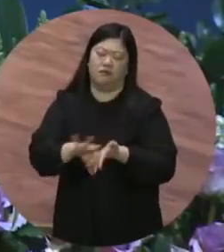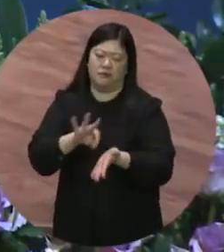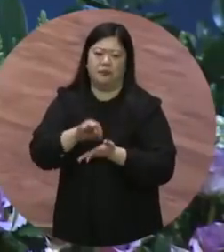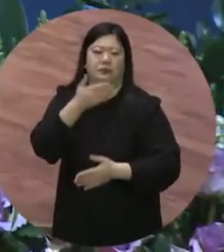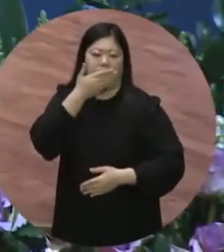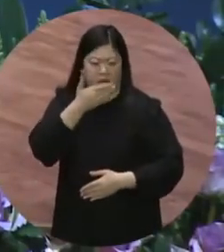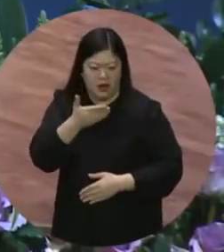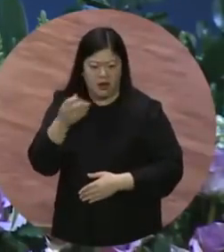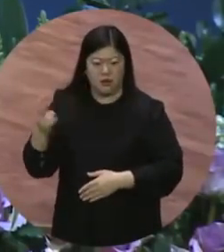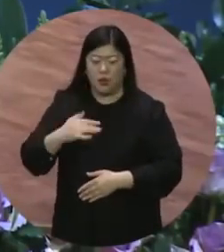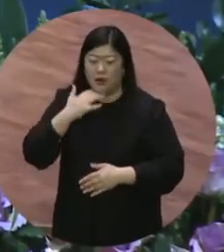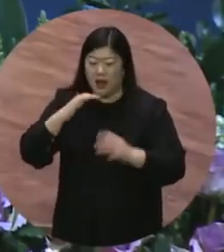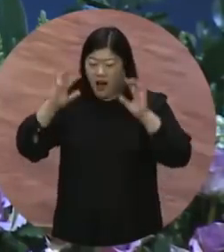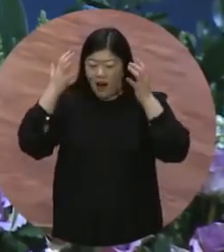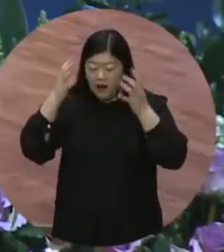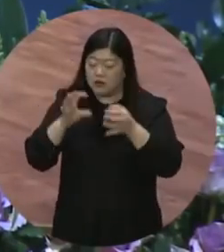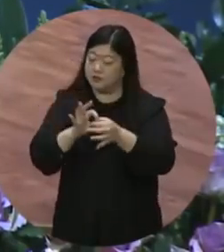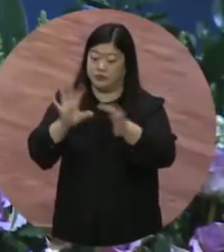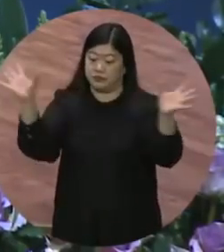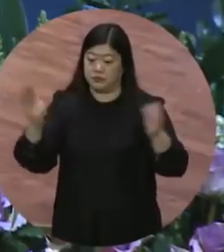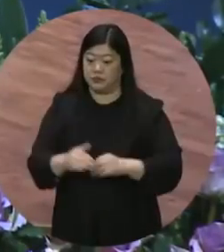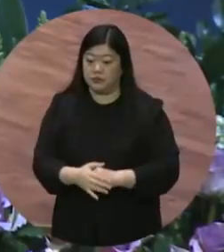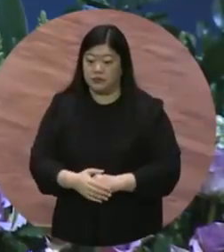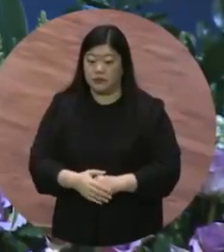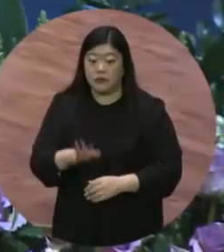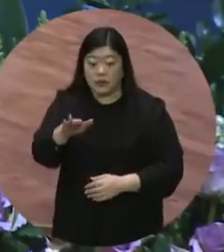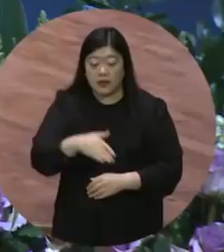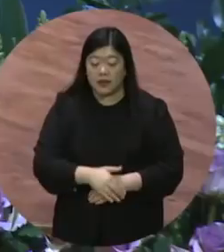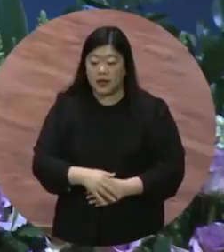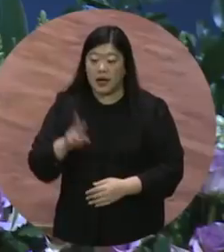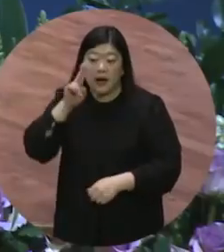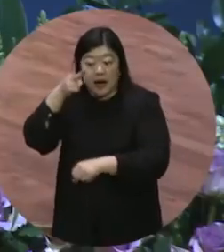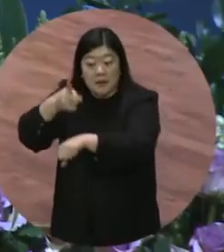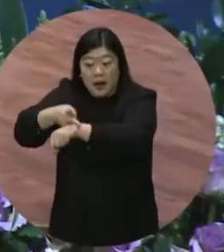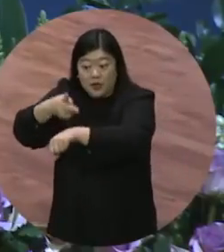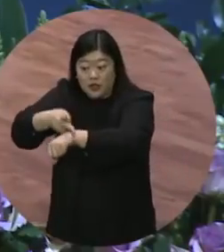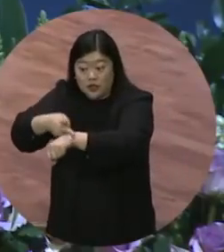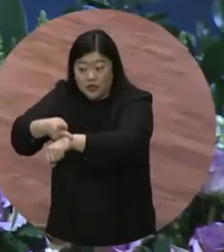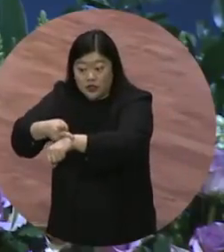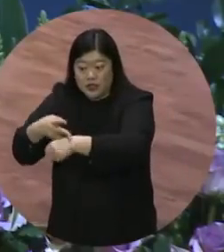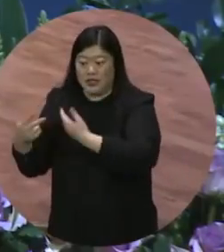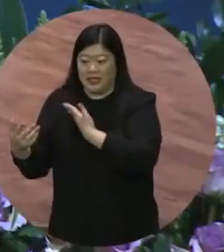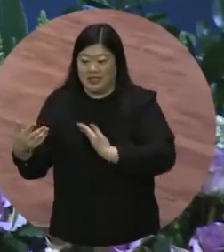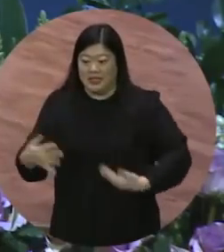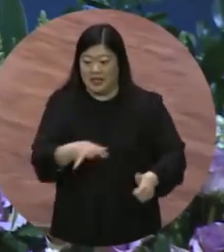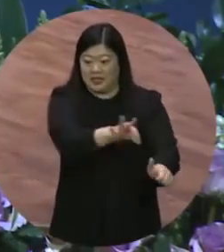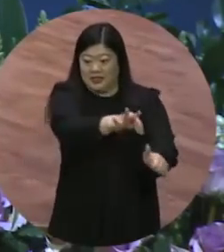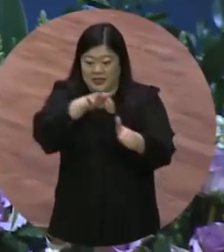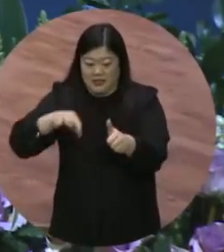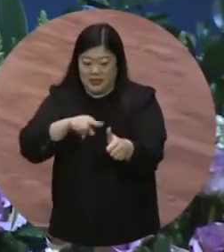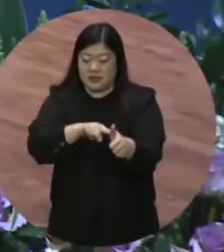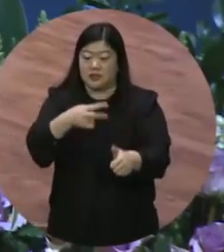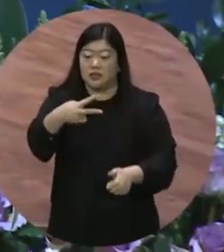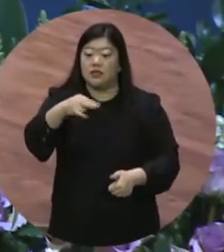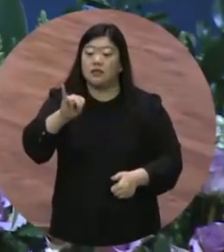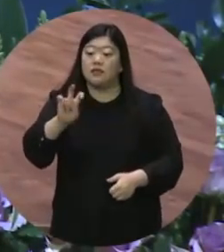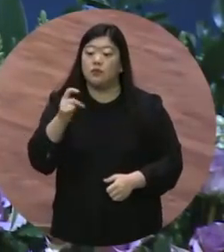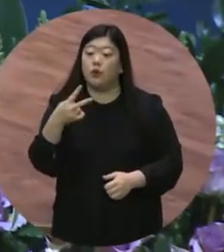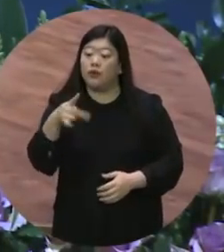디모데 얘기하지만 디모데가 바울과 함께 2차 세계 선교를 떠날 때 그의 나이가